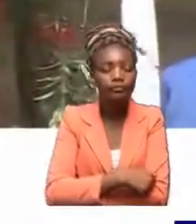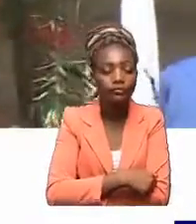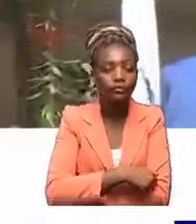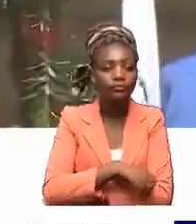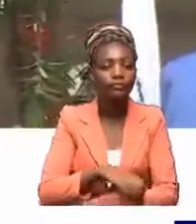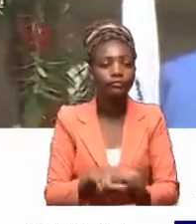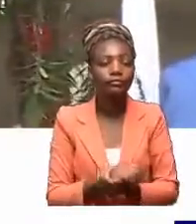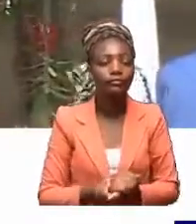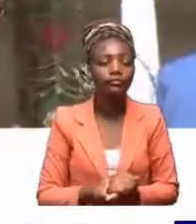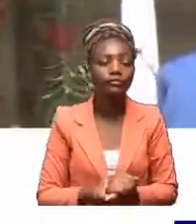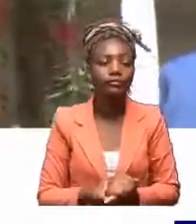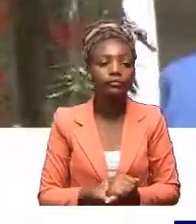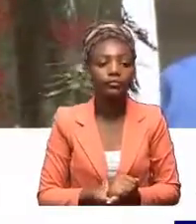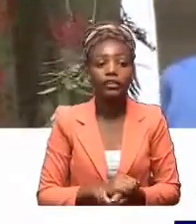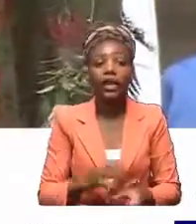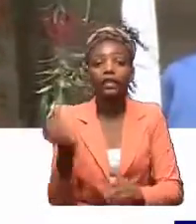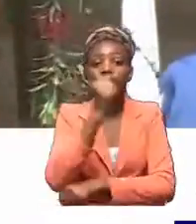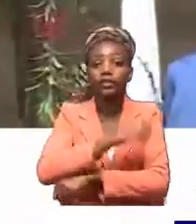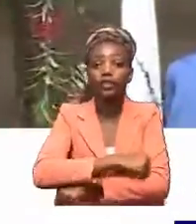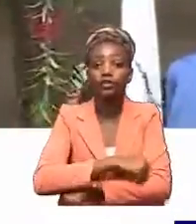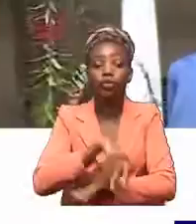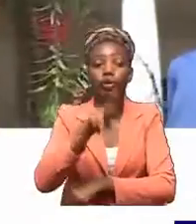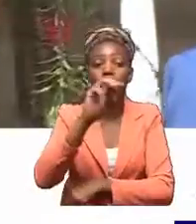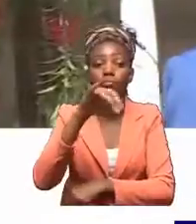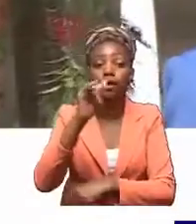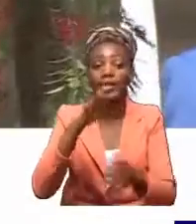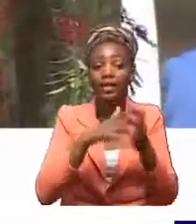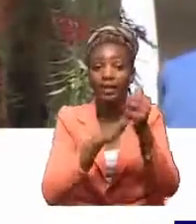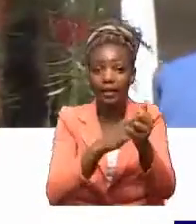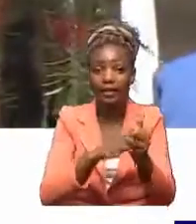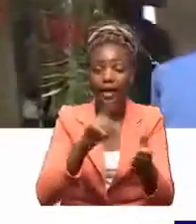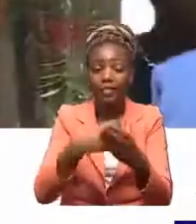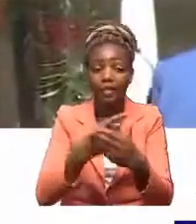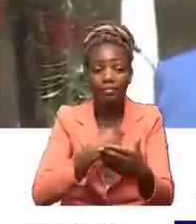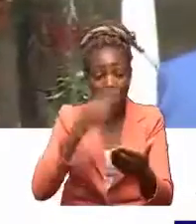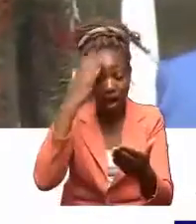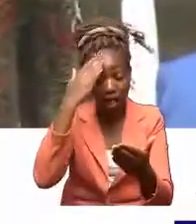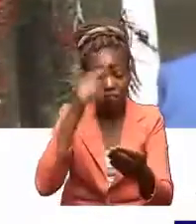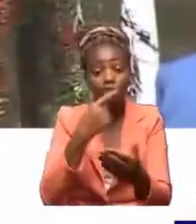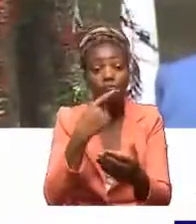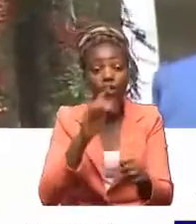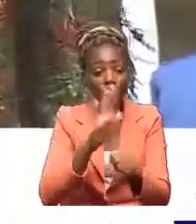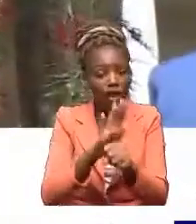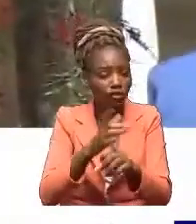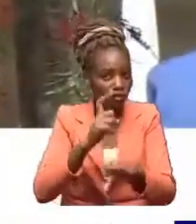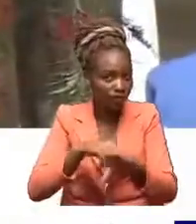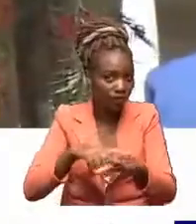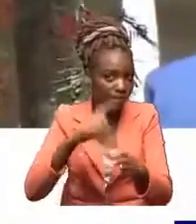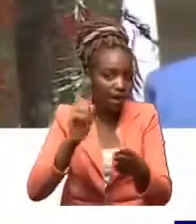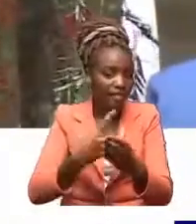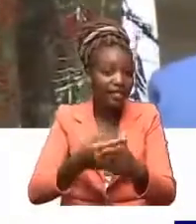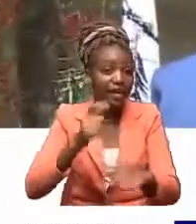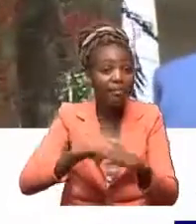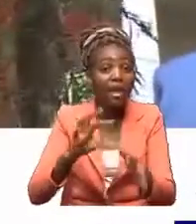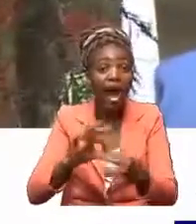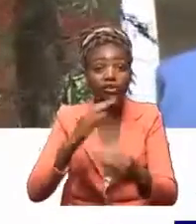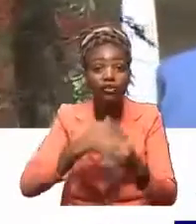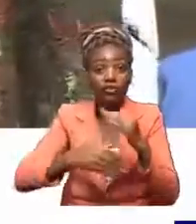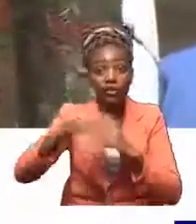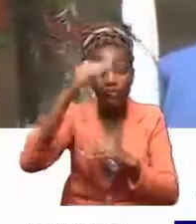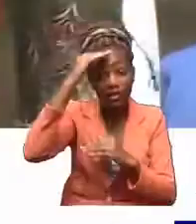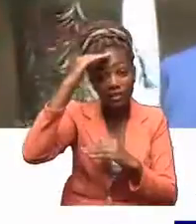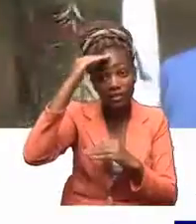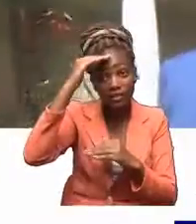jina yake, na ni shule ambaye alikuwa akiongoza. So nimemjua kwa muda. Baada ya hapo nilipoenda university, shule ya chuo